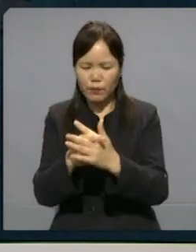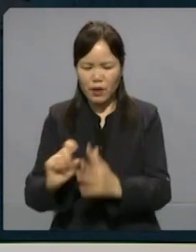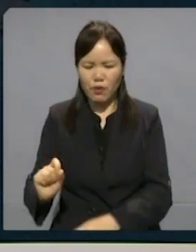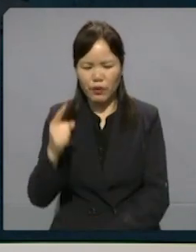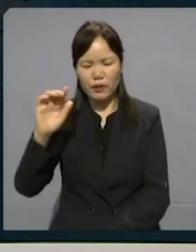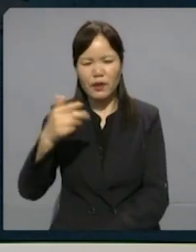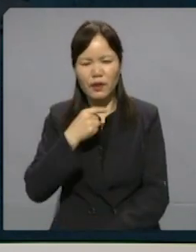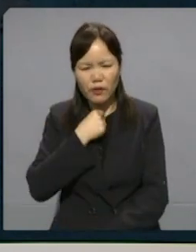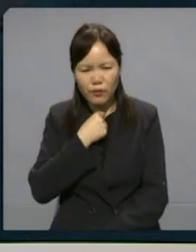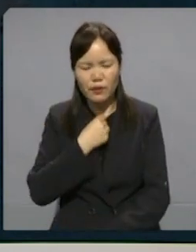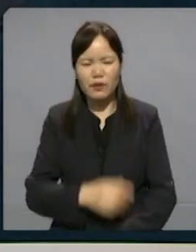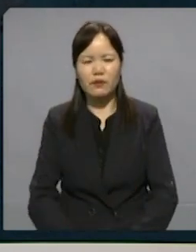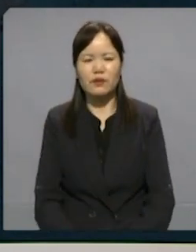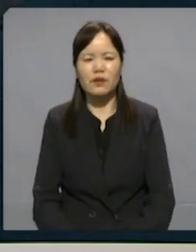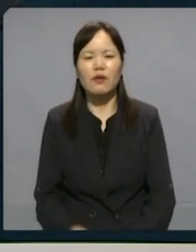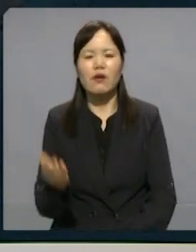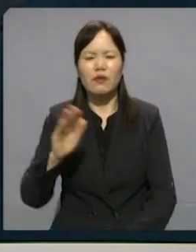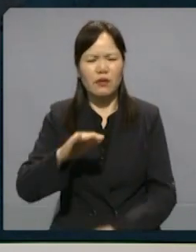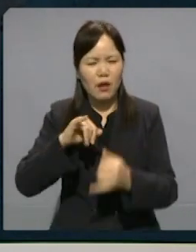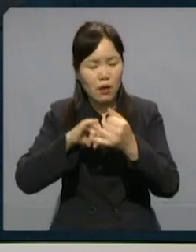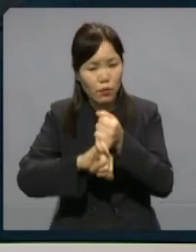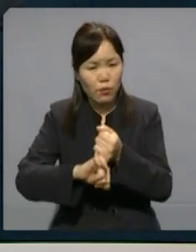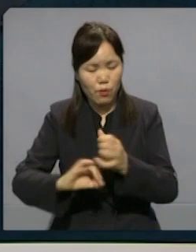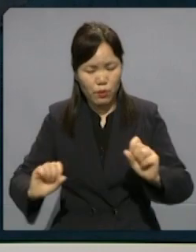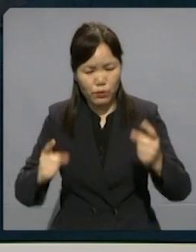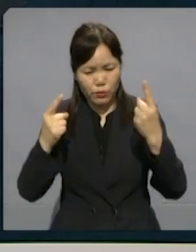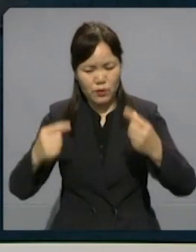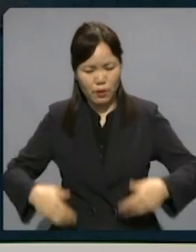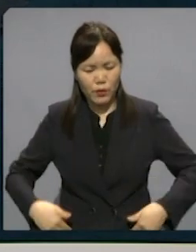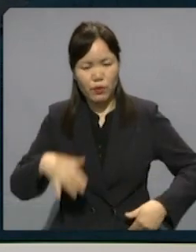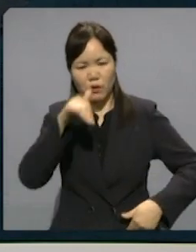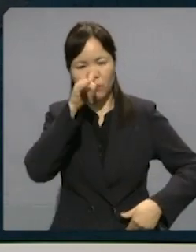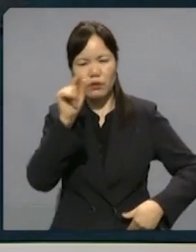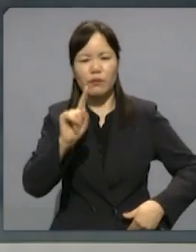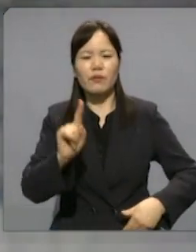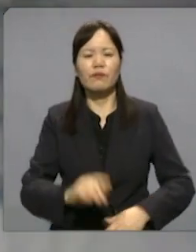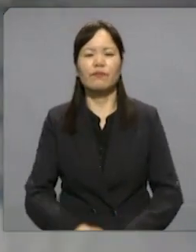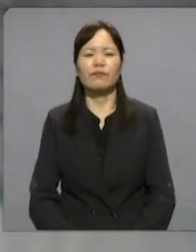모이고 있습니다. 그런데 반드시 동시에 선행돼야 할 것이 있습니다.